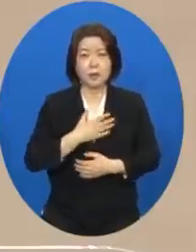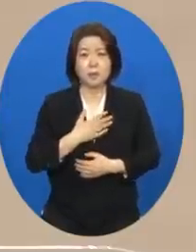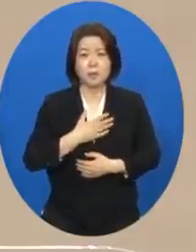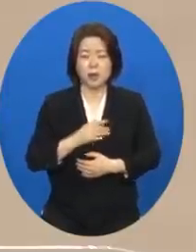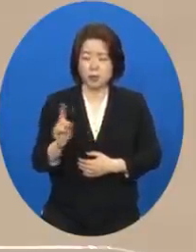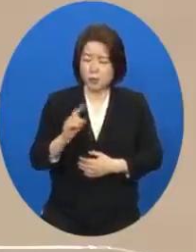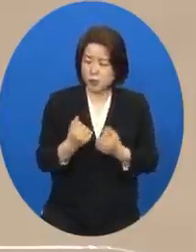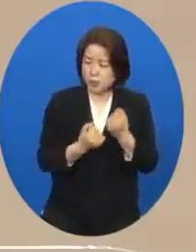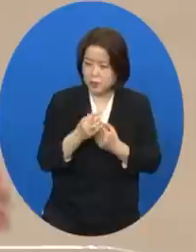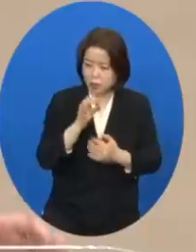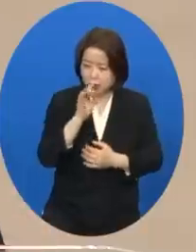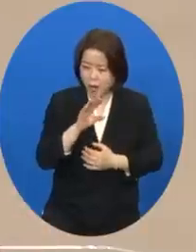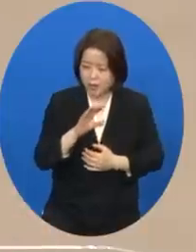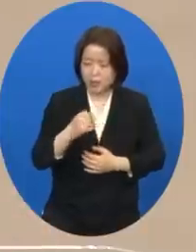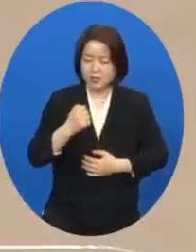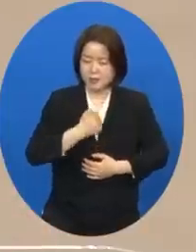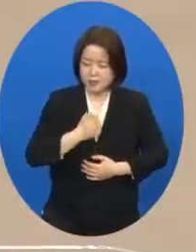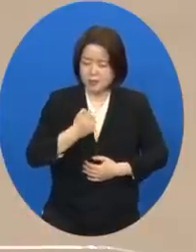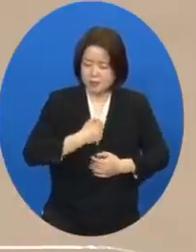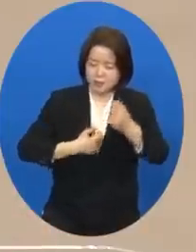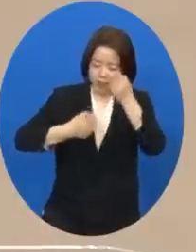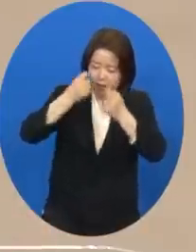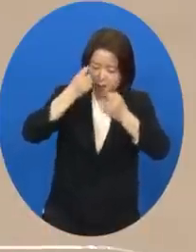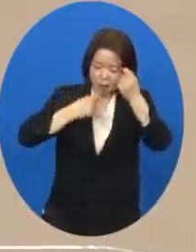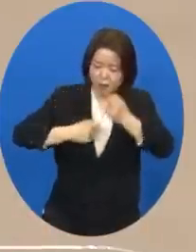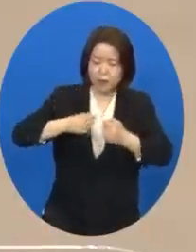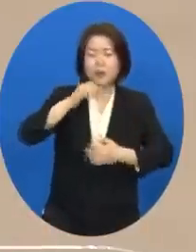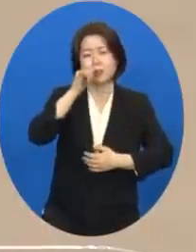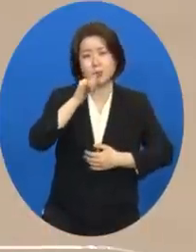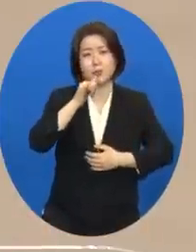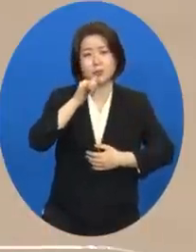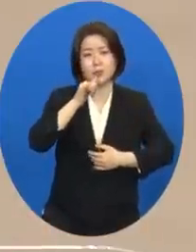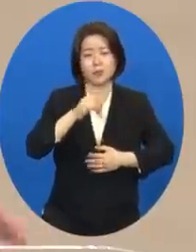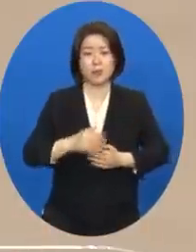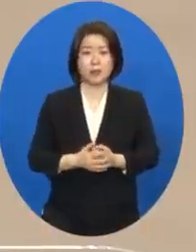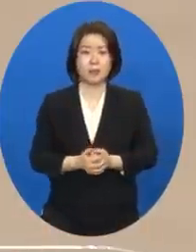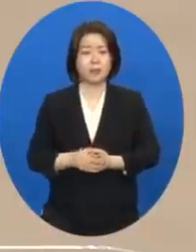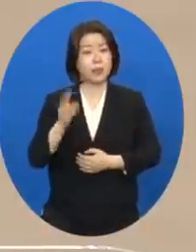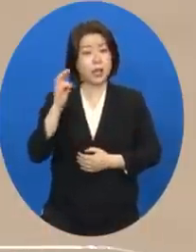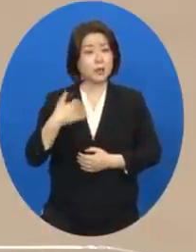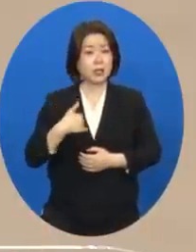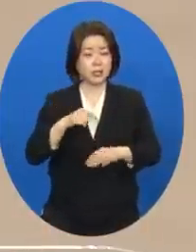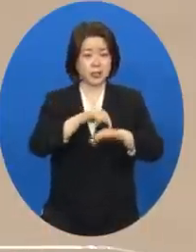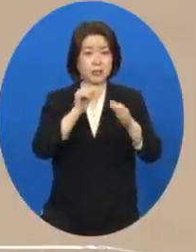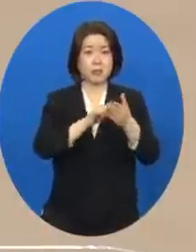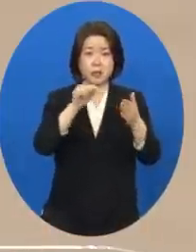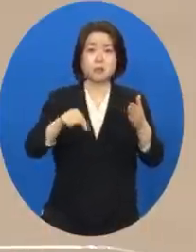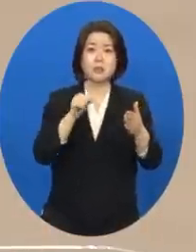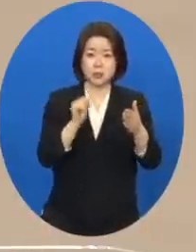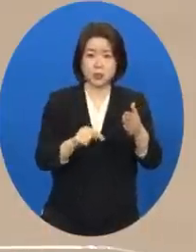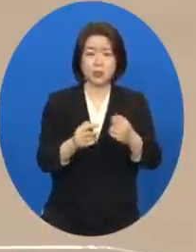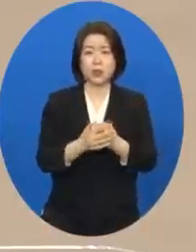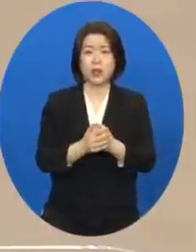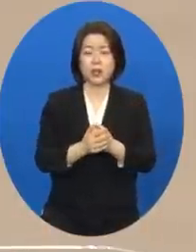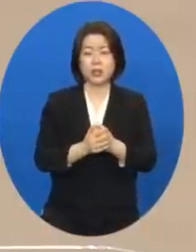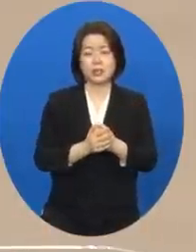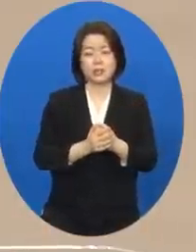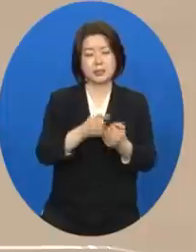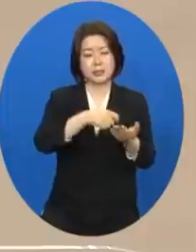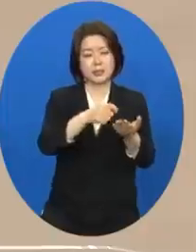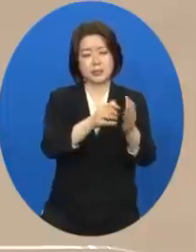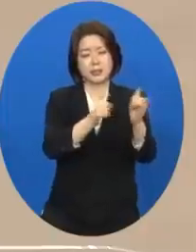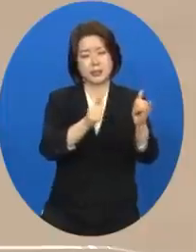뭐라고 설명이 안되는 애통 암이 터져 나오더라 아마 제 마음속에 그 인터뷰 한